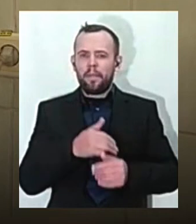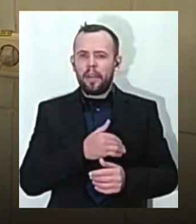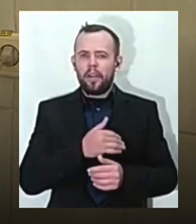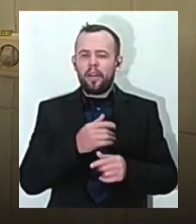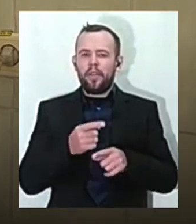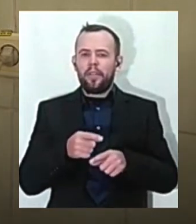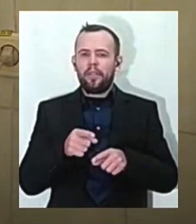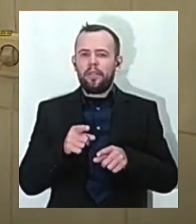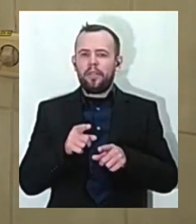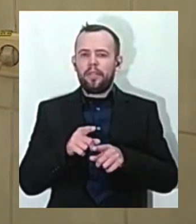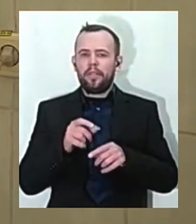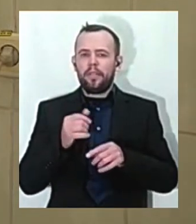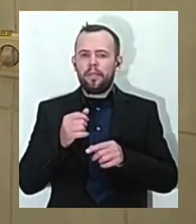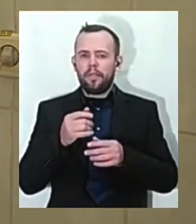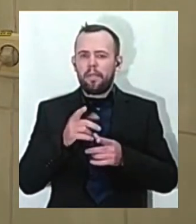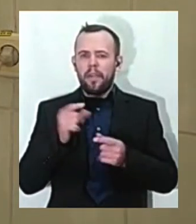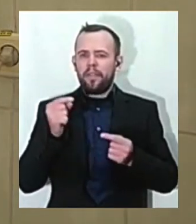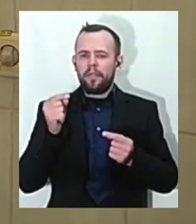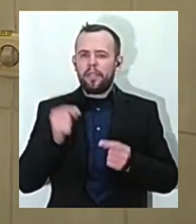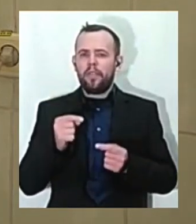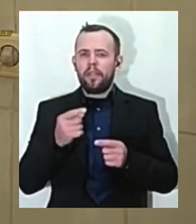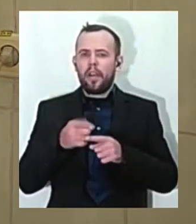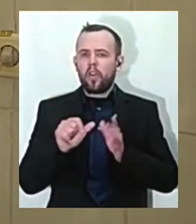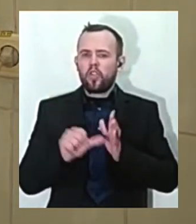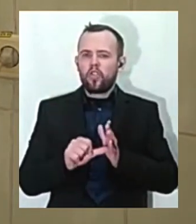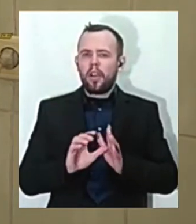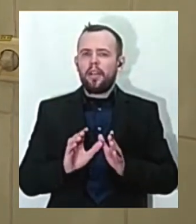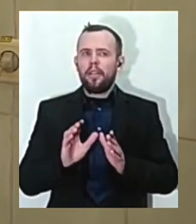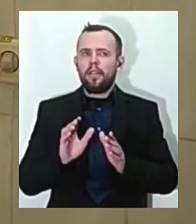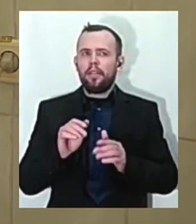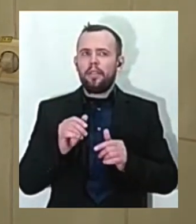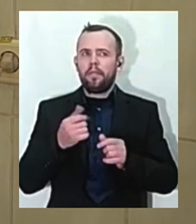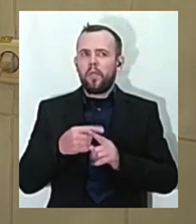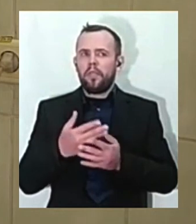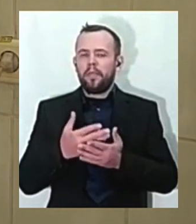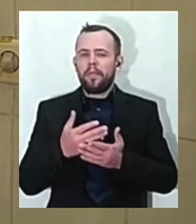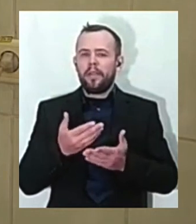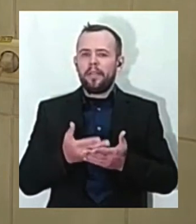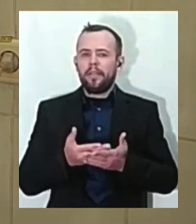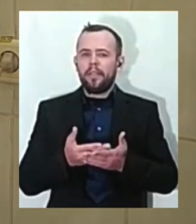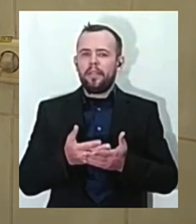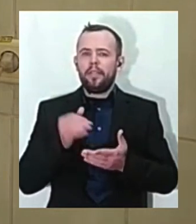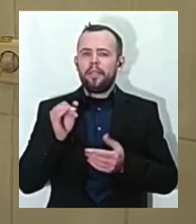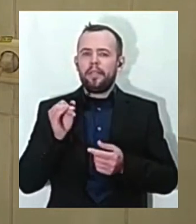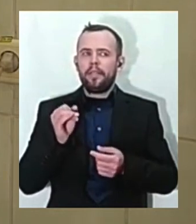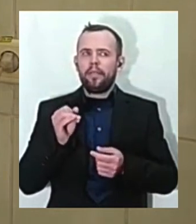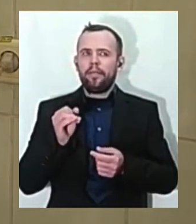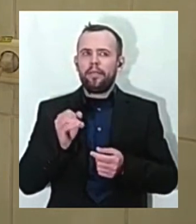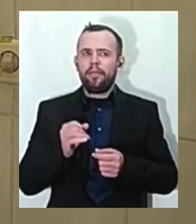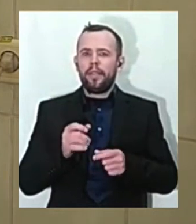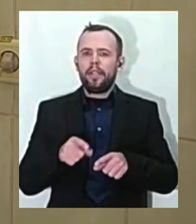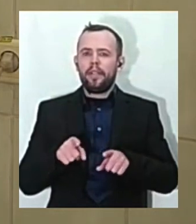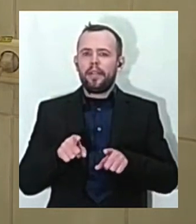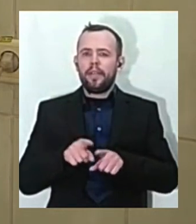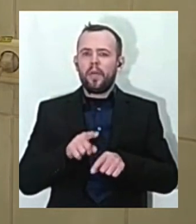і влажність велика, теж може бути обмороження. Ну, що температура може